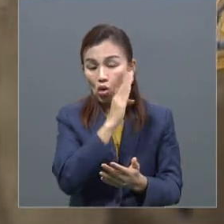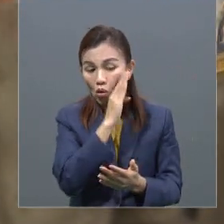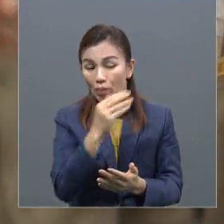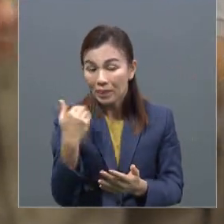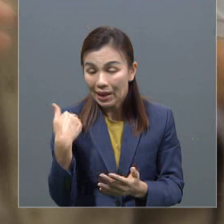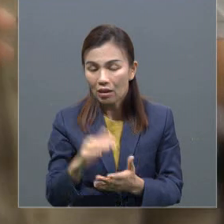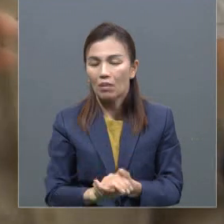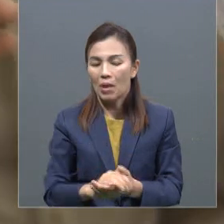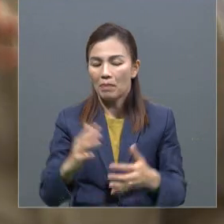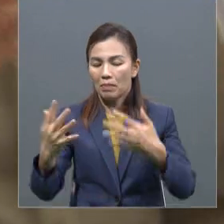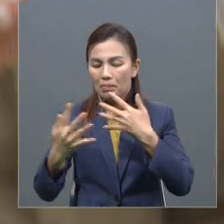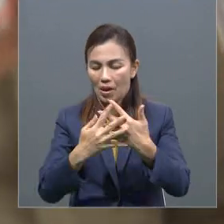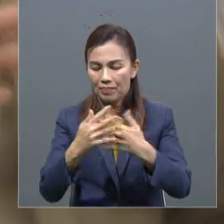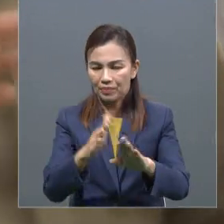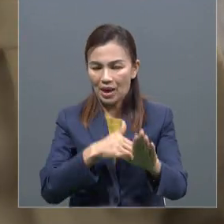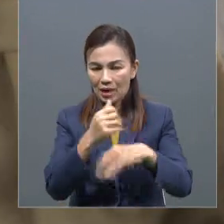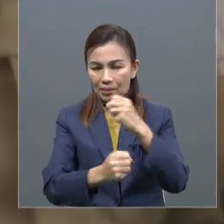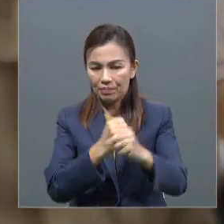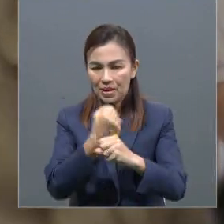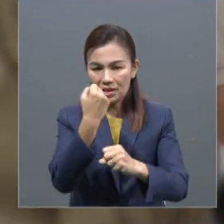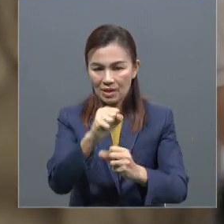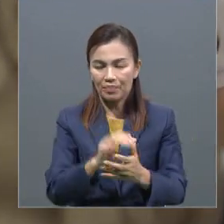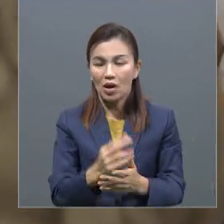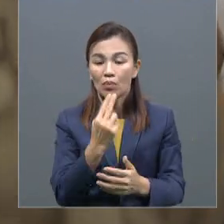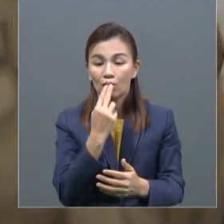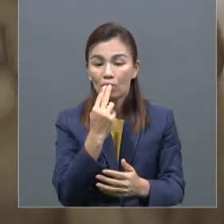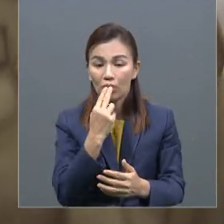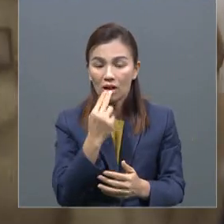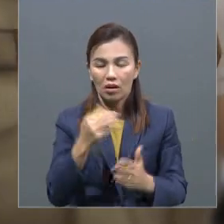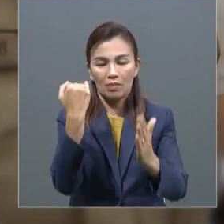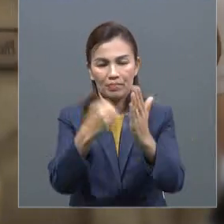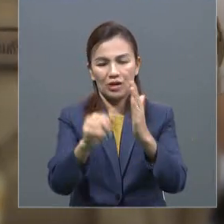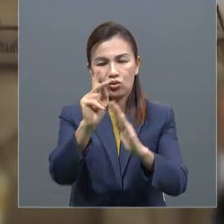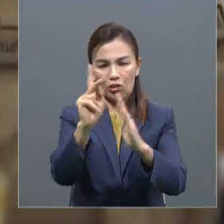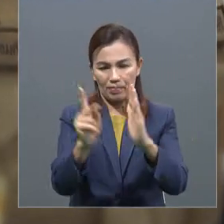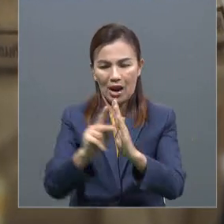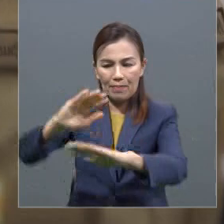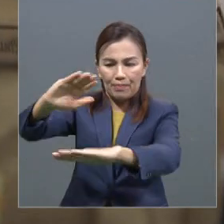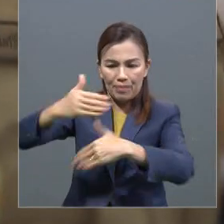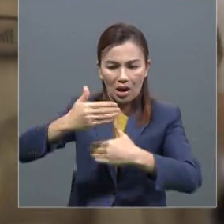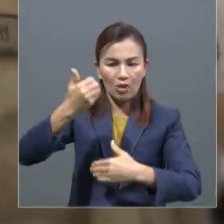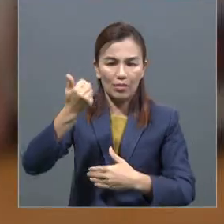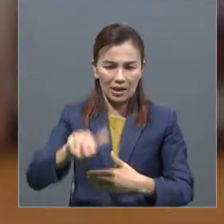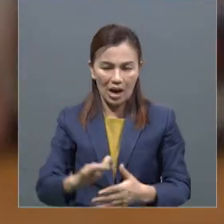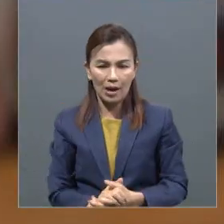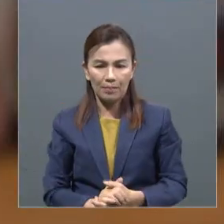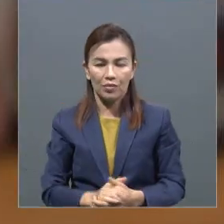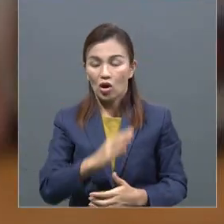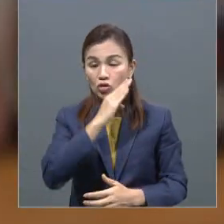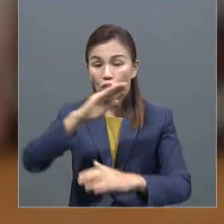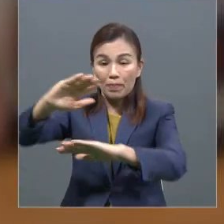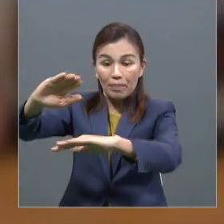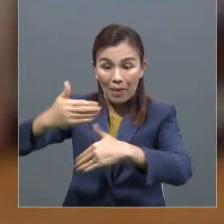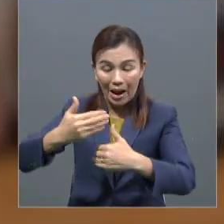สูงถึง 10ปีซึ่งแน่นอนว่าบุหรี่ไฟฟ้าไม่ได้รับอนุญาตให้นำเข้าครับแล้วนำเข้ามาแบบนี้คุณสำแดง